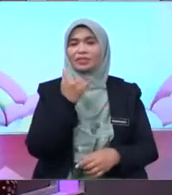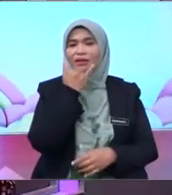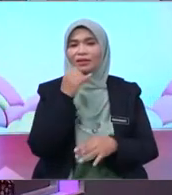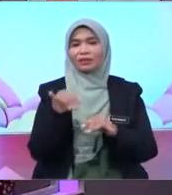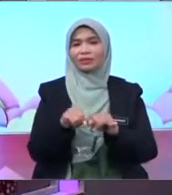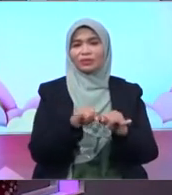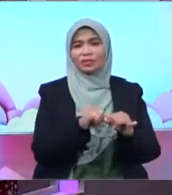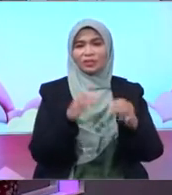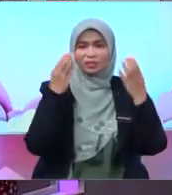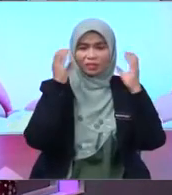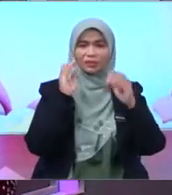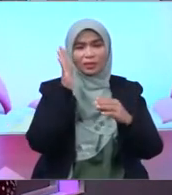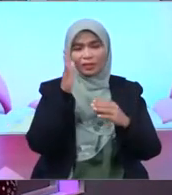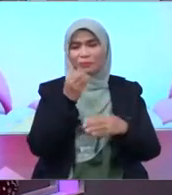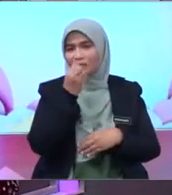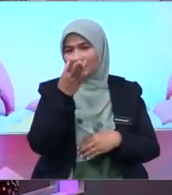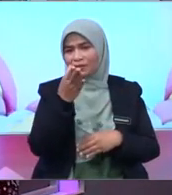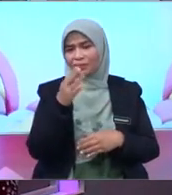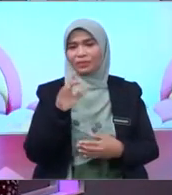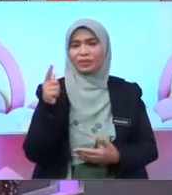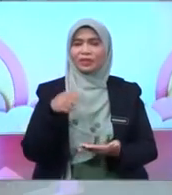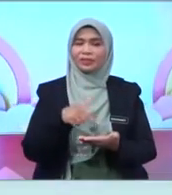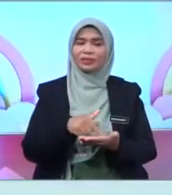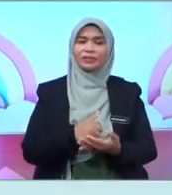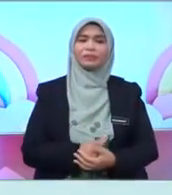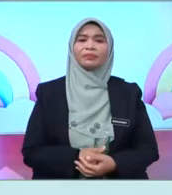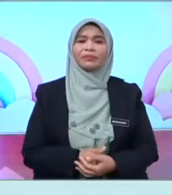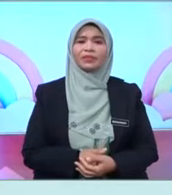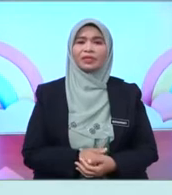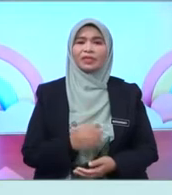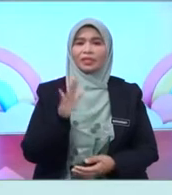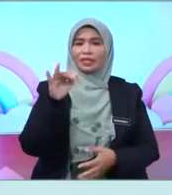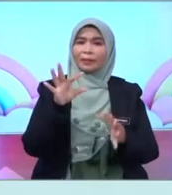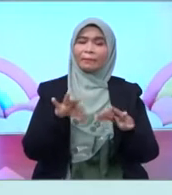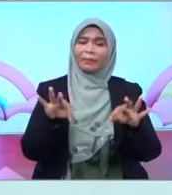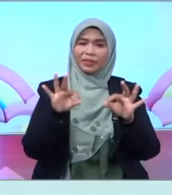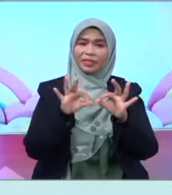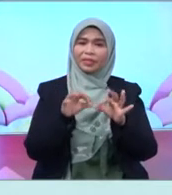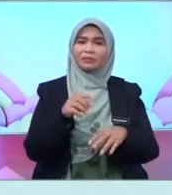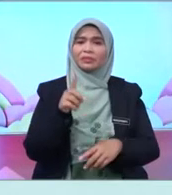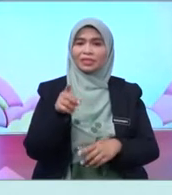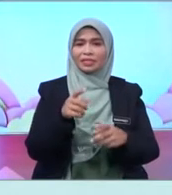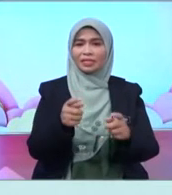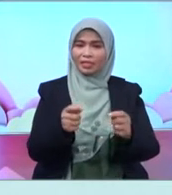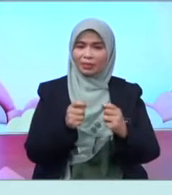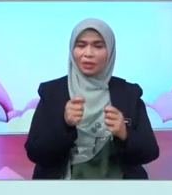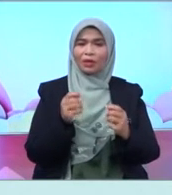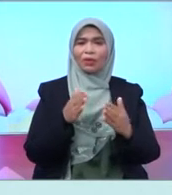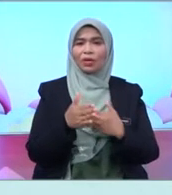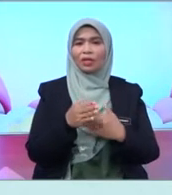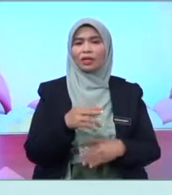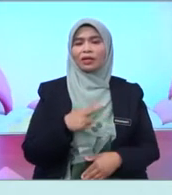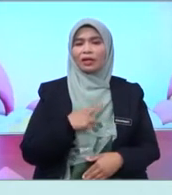ah mengikut peraturan berdasarkan undang-undang yang dah yang penting diterima agak mudah mengikui normal